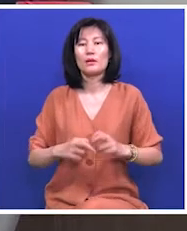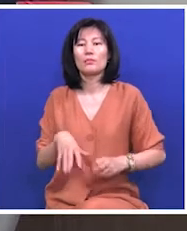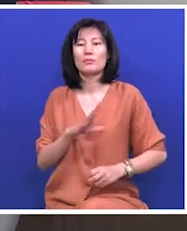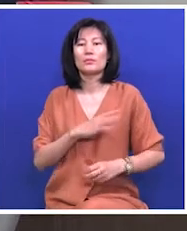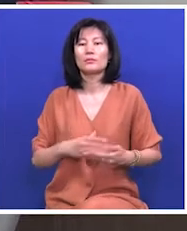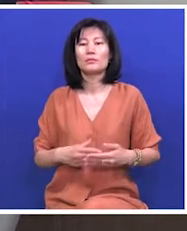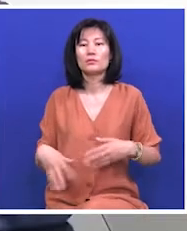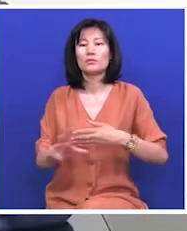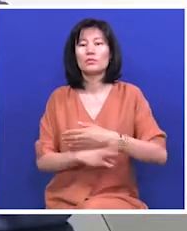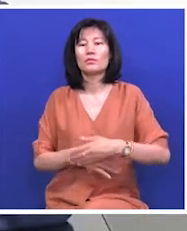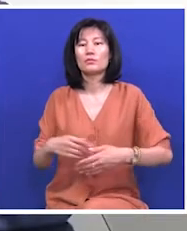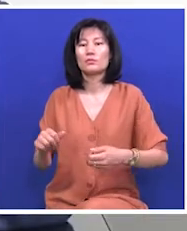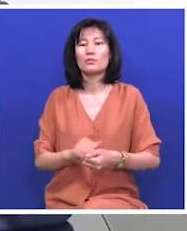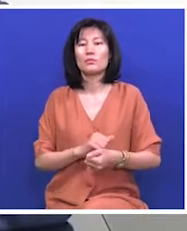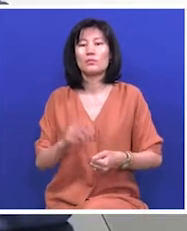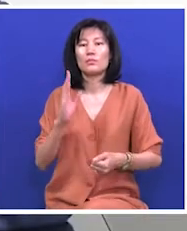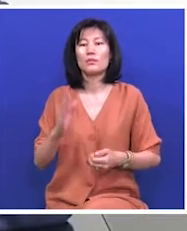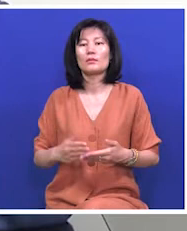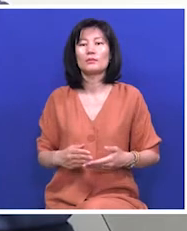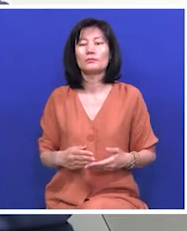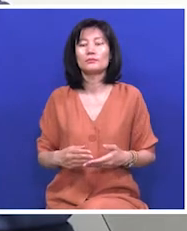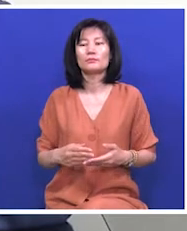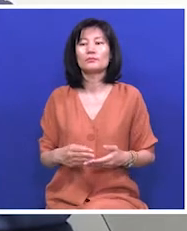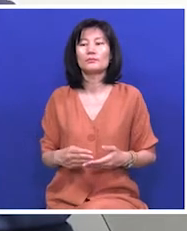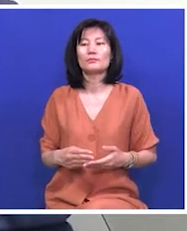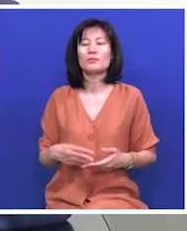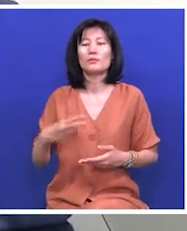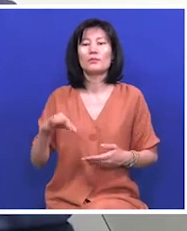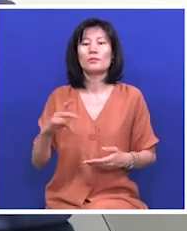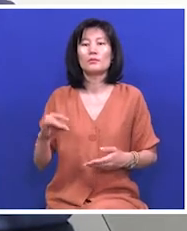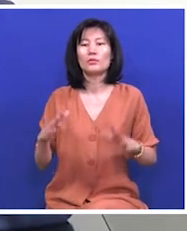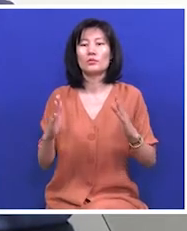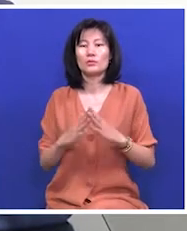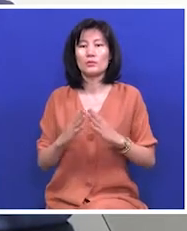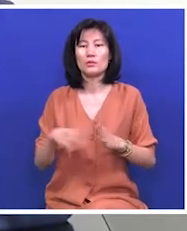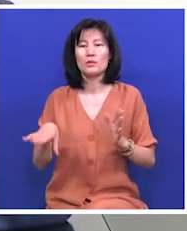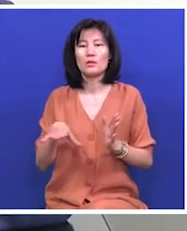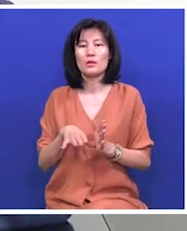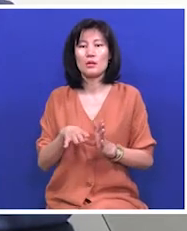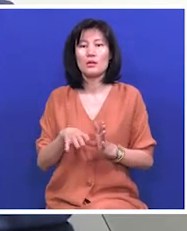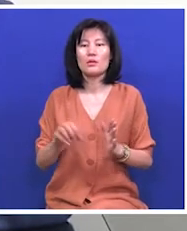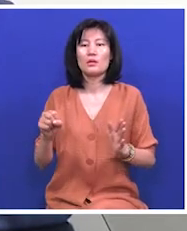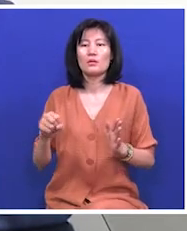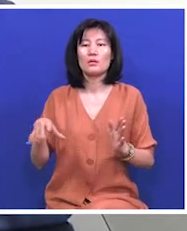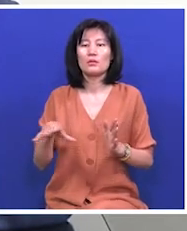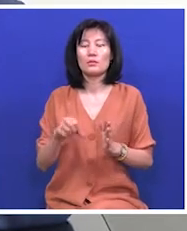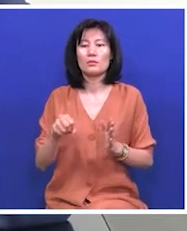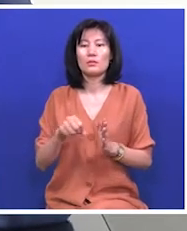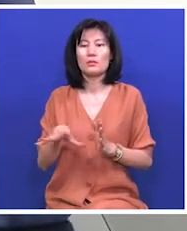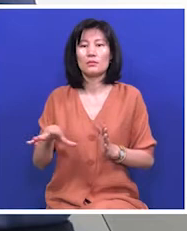Техникалық мәселе бойынша толыққанды құзыретіміз бар. Сол тұтынушының үйіндегі электр қондырғысынан